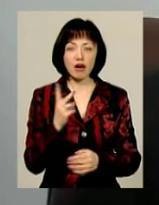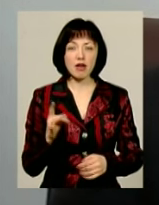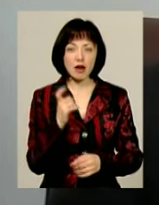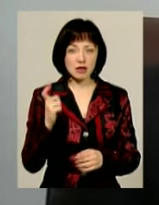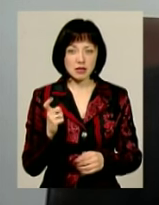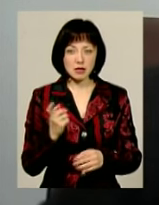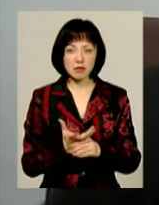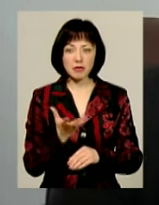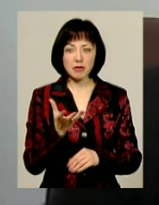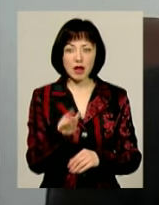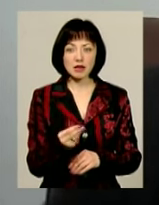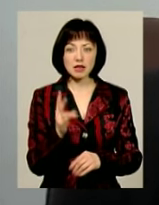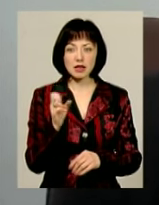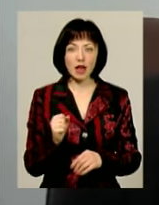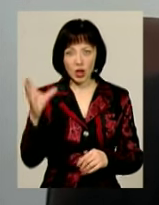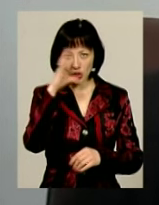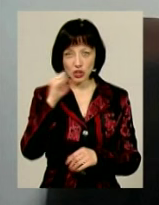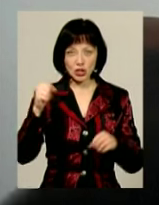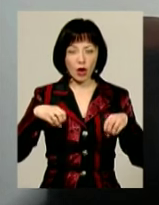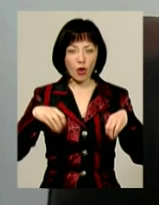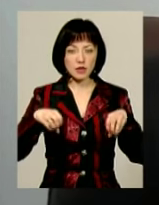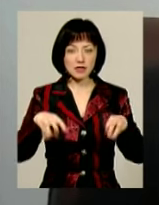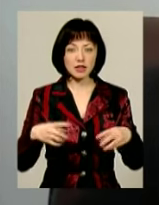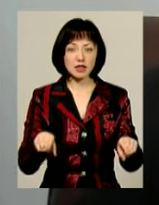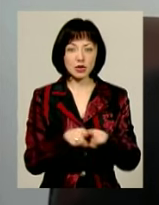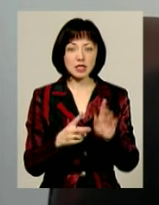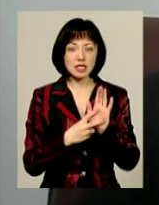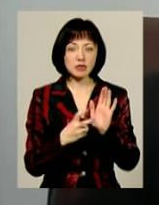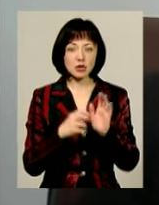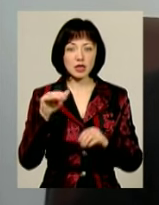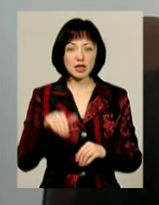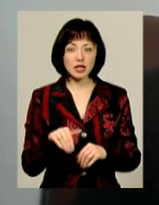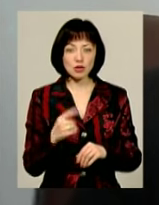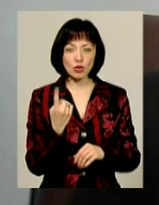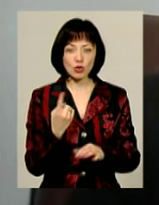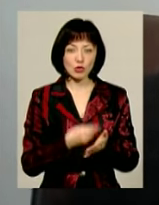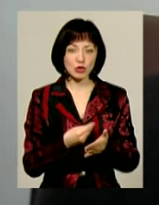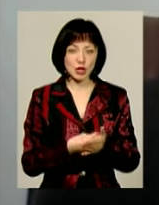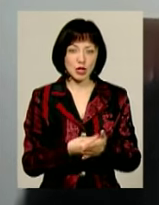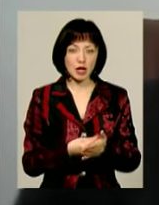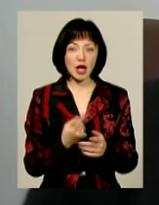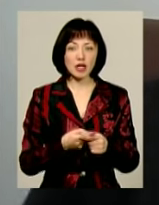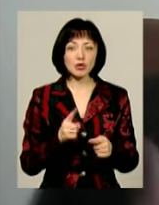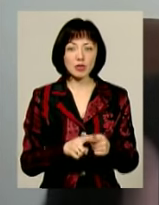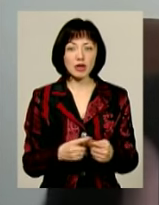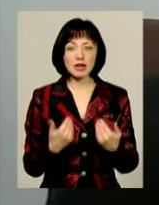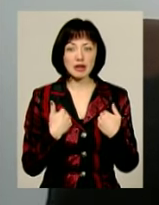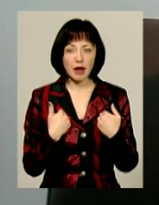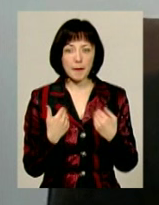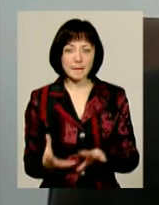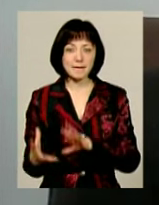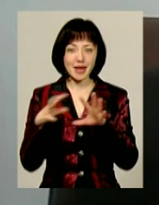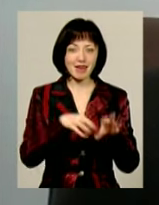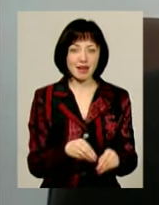рази платежі за нічне освітлення. Це теж 700 тисяч треба тільки з одного бюджету. Тому на нас